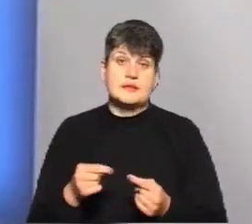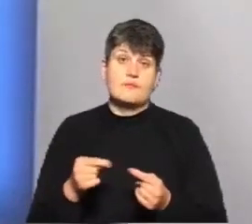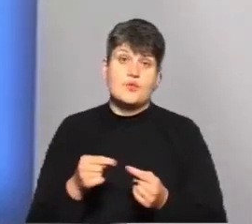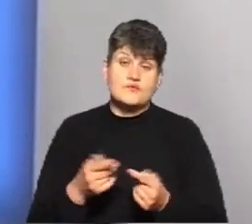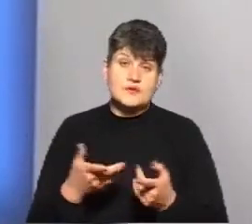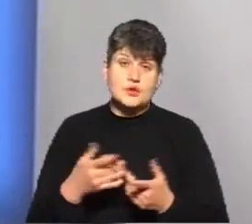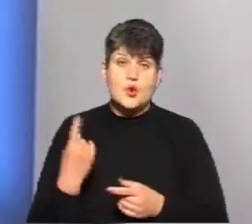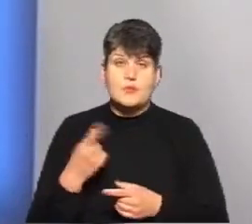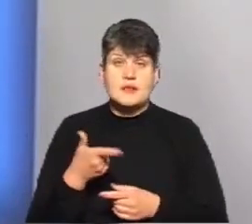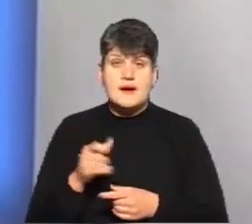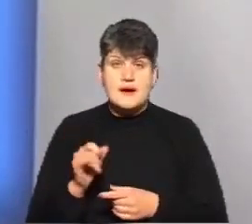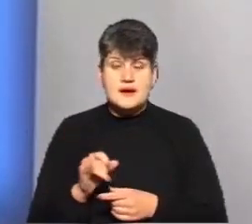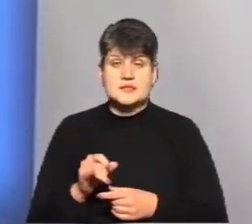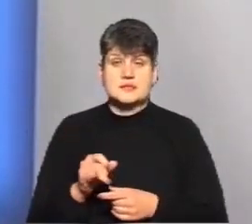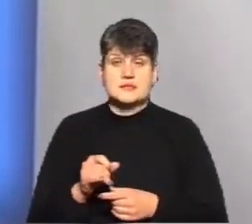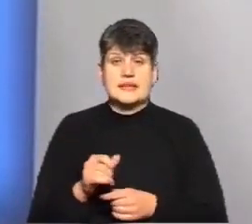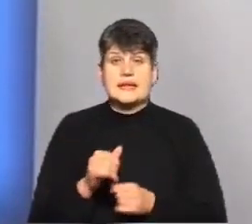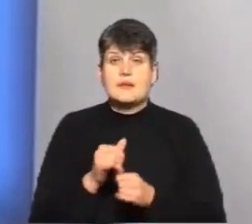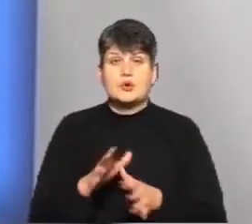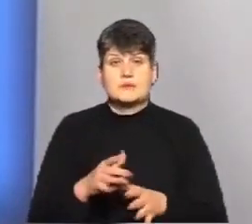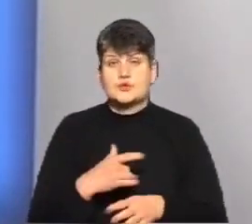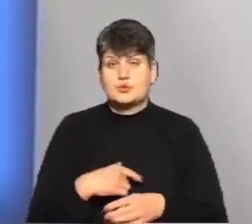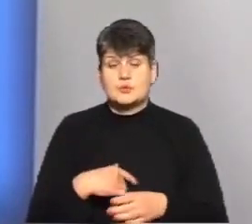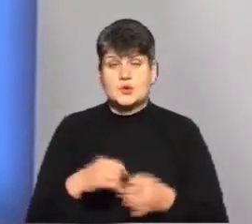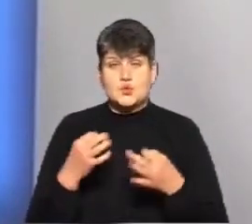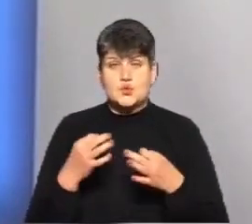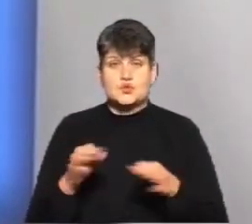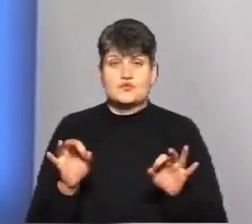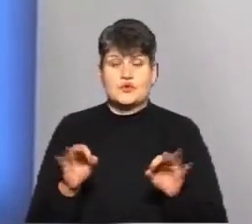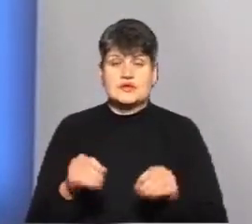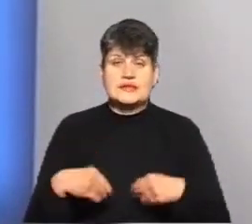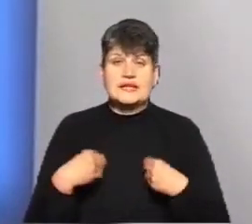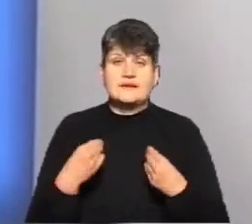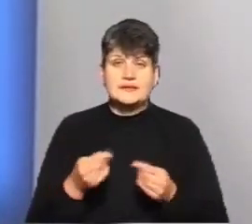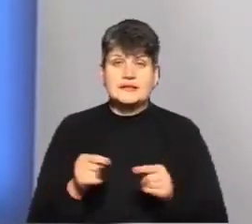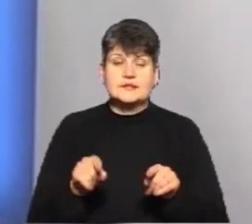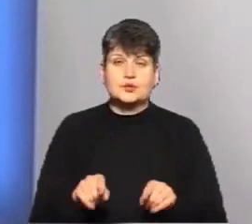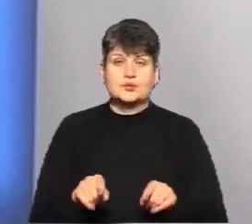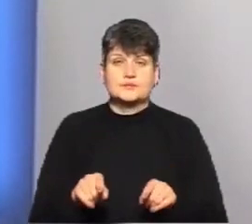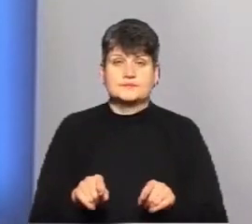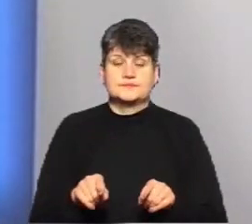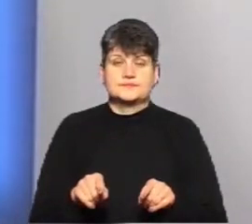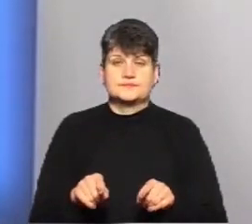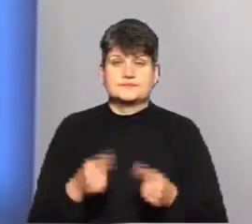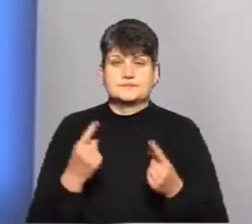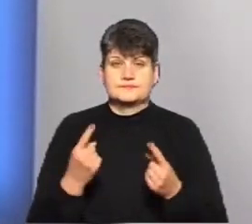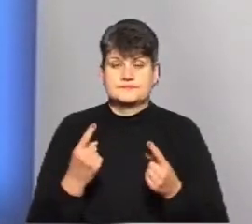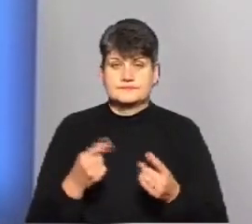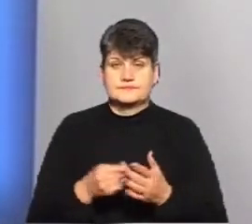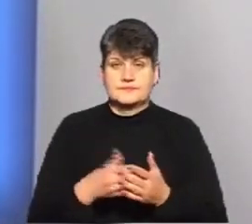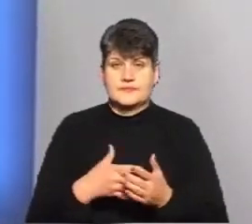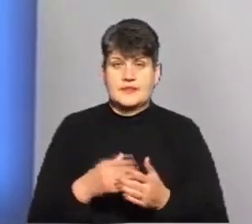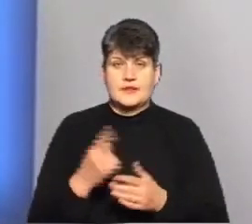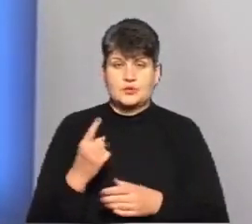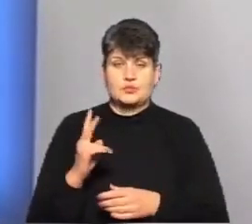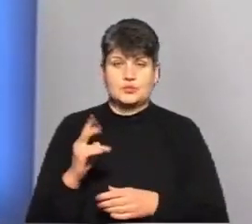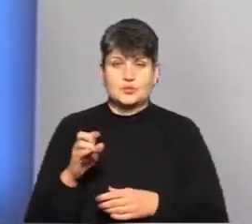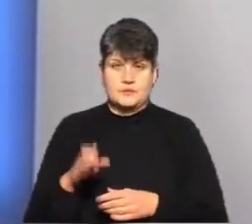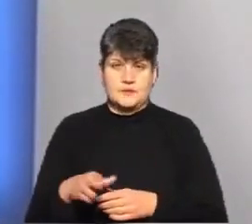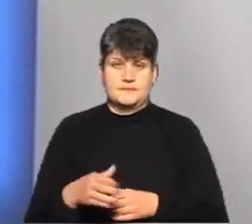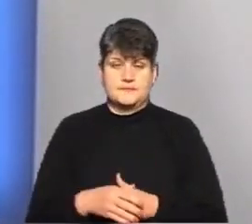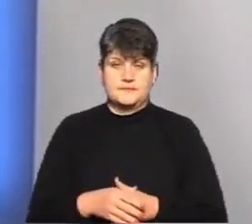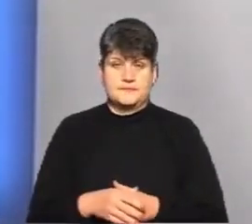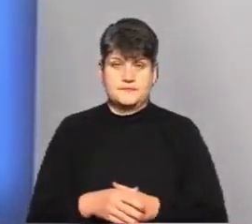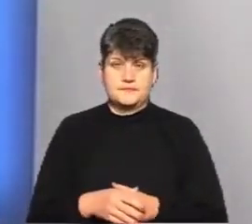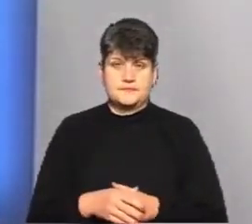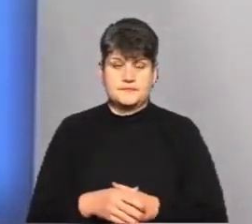облгаззбути не могли б собі дозволити давати таку маржу на одному кубі газу. Я